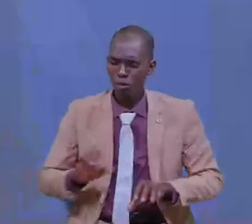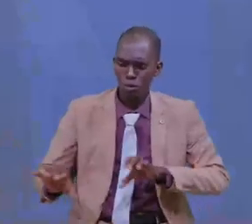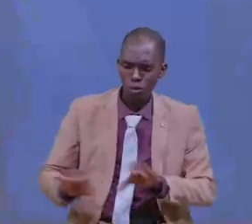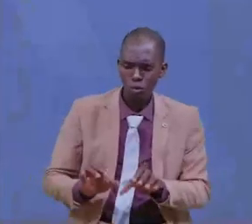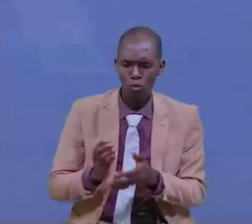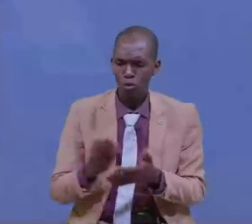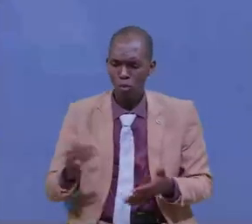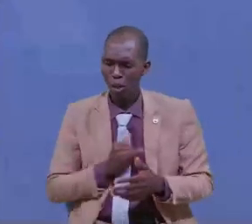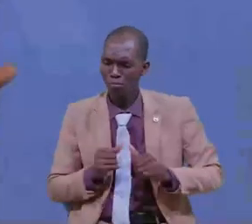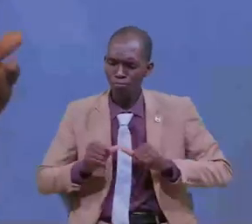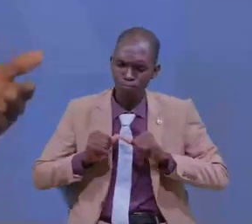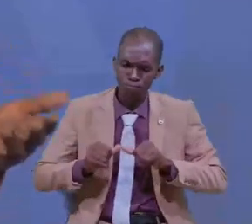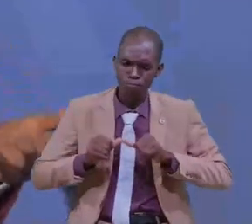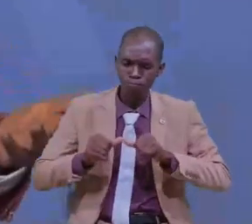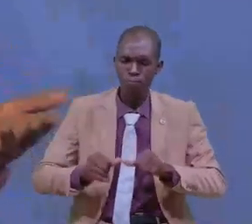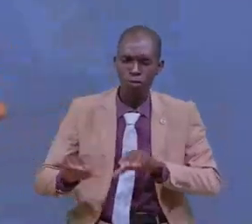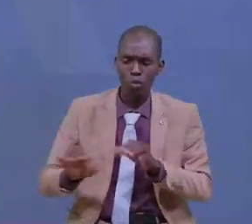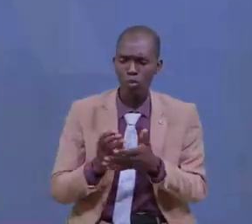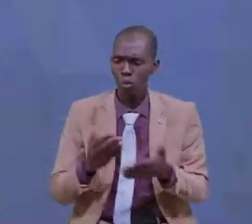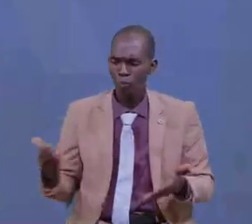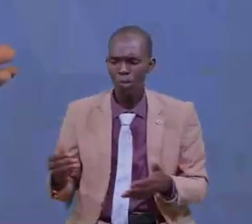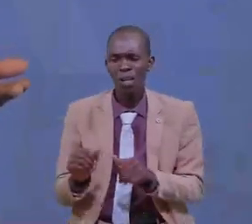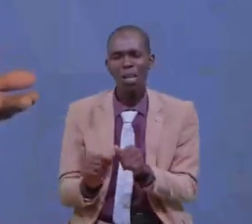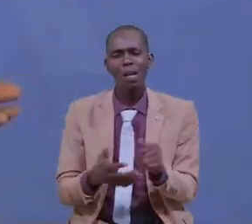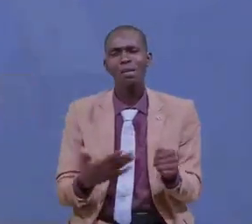je fais, et je persévère,